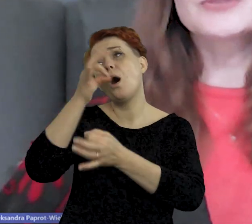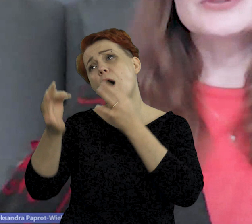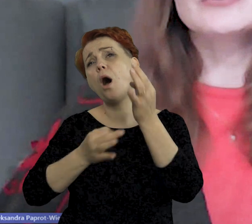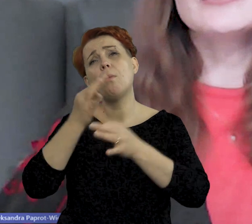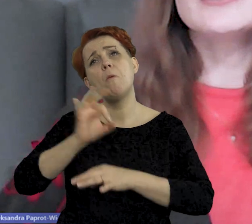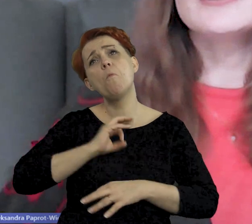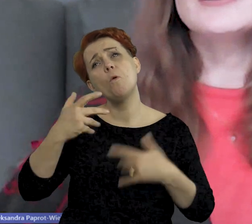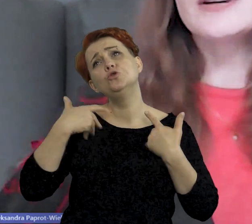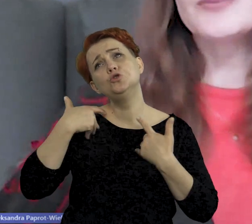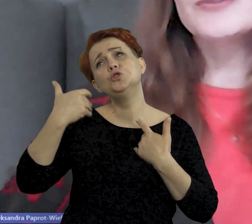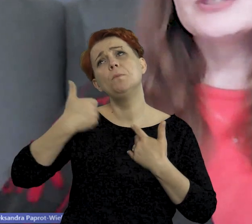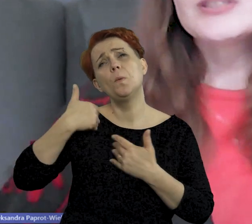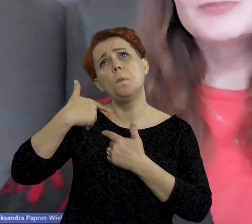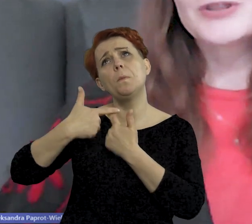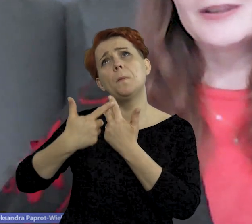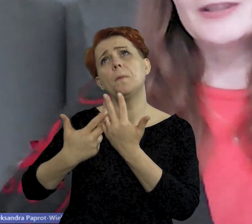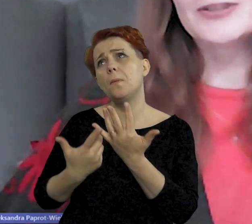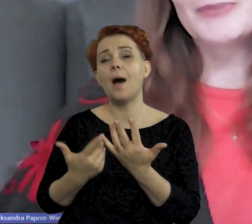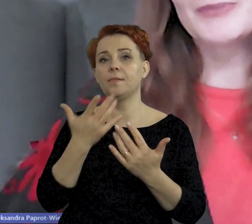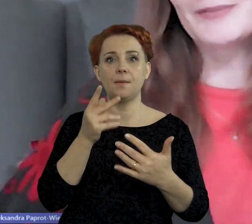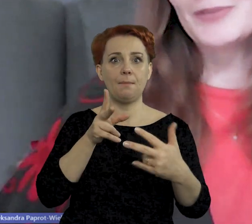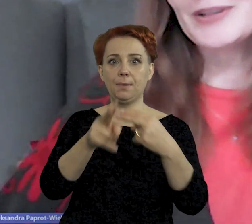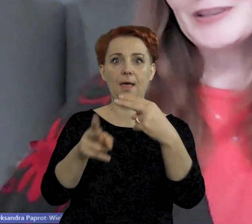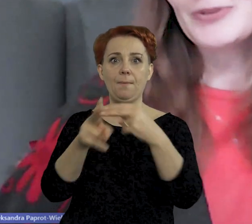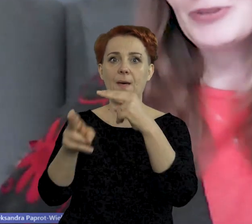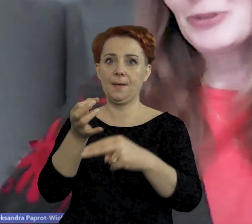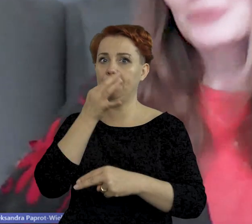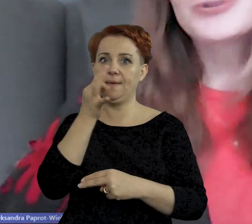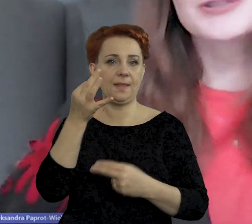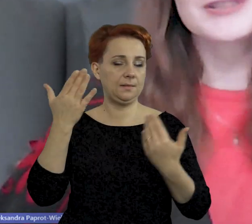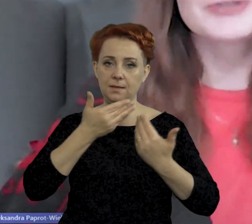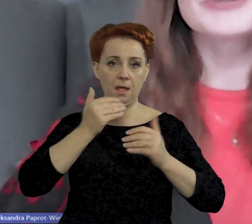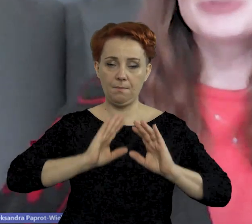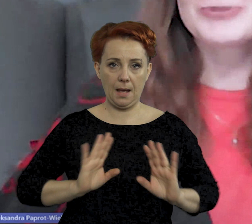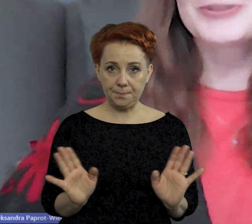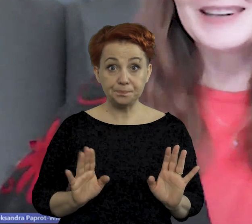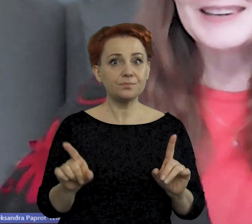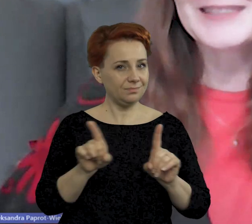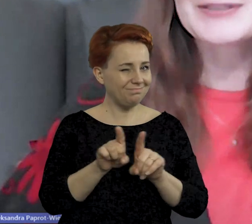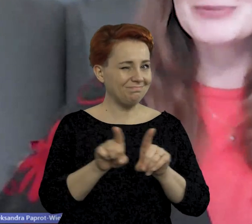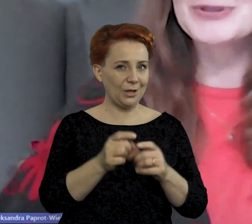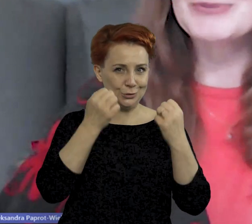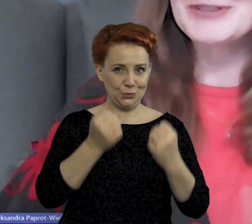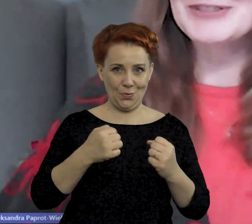o swoim życiu i ta opowieść nie jest przerywana naszymi pytaniami. I to już jest też dosyć trudne dla nas, że my musimy być